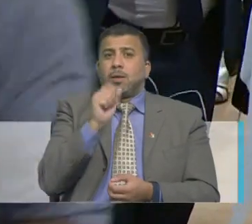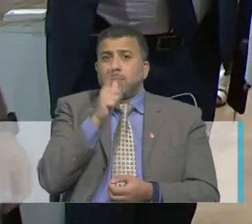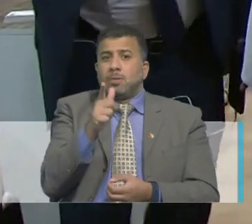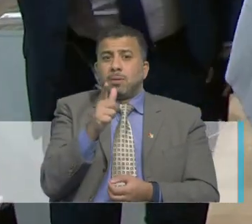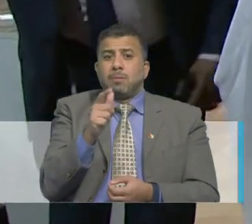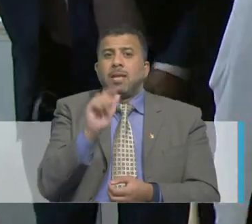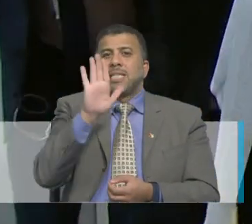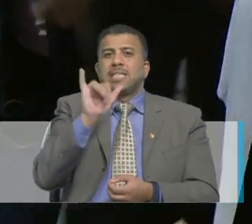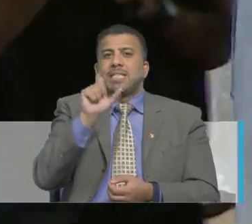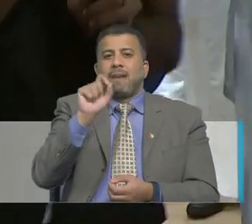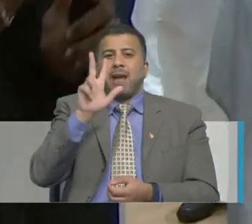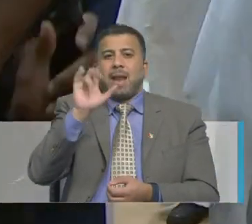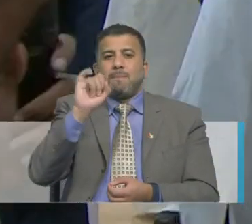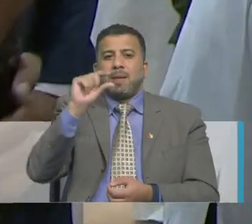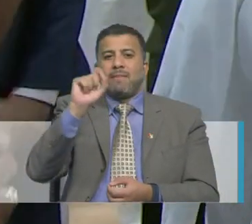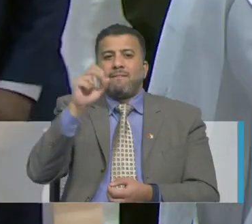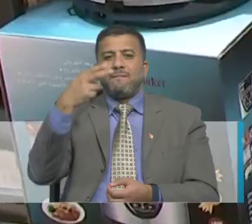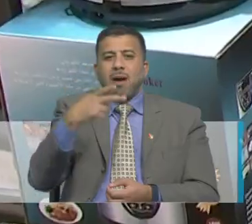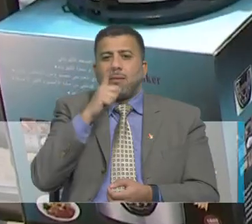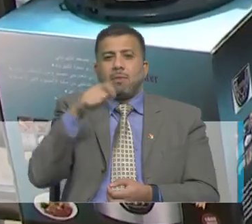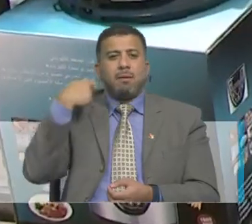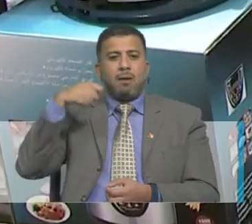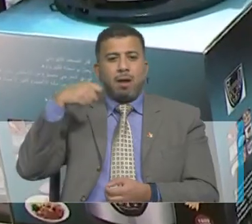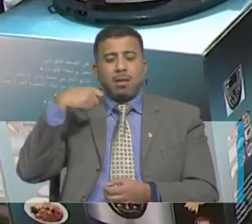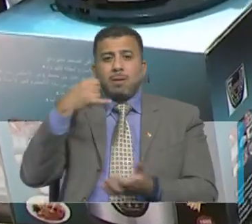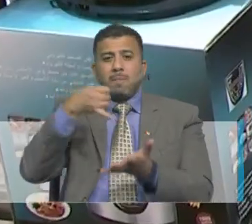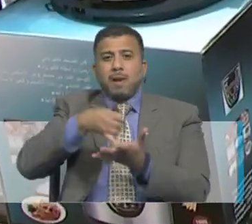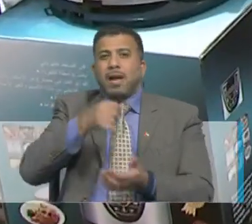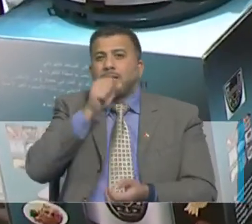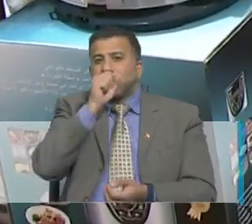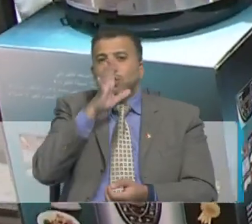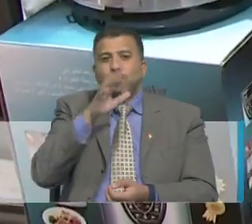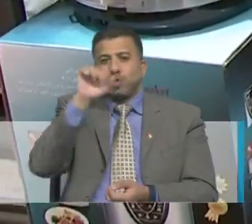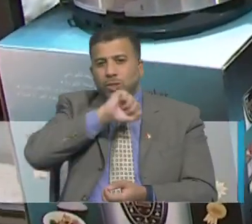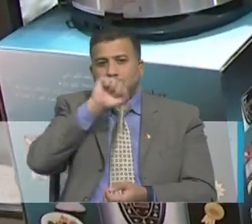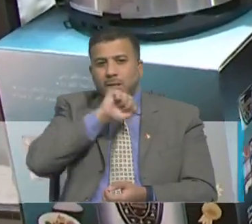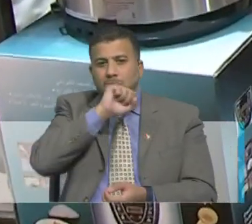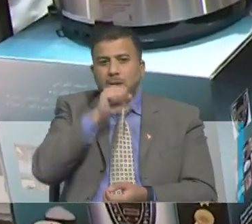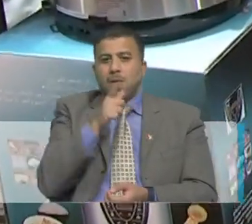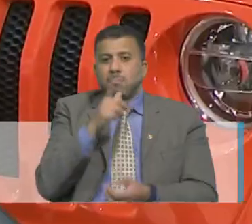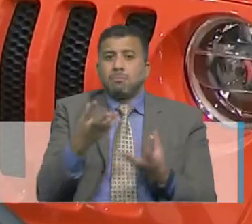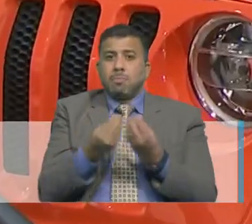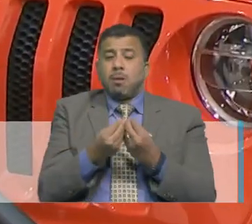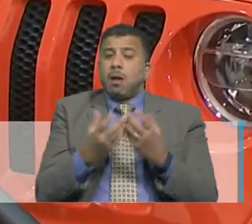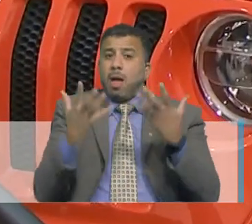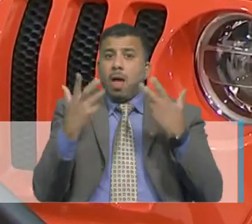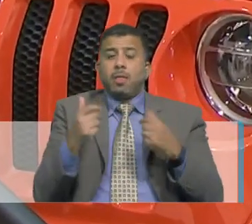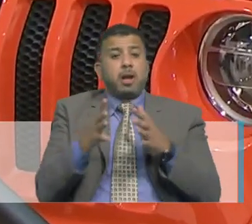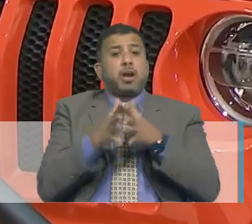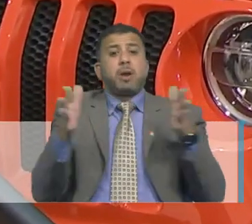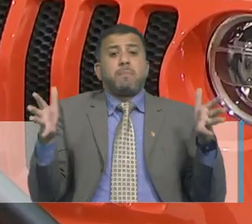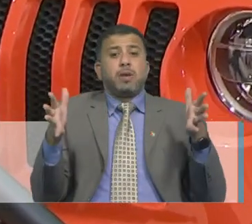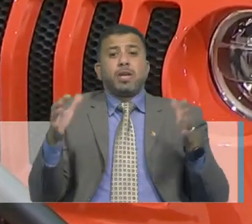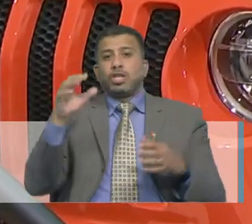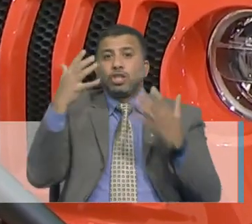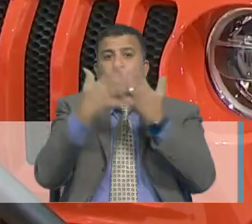وسعادة سيف محمد المدفع الرئيس التنفيذي لمركز إكسبو الشارقة، وذلك بمشاركة عدد كبير